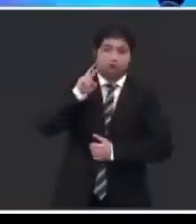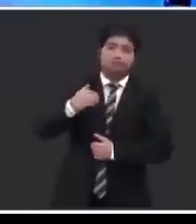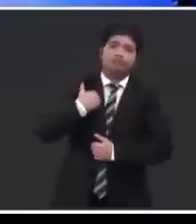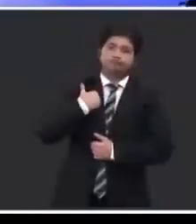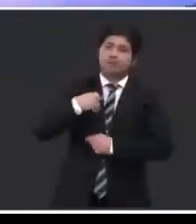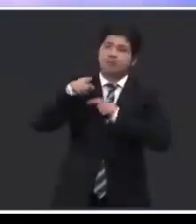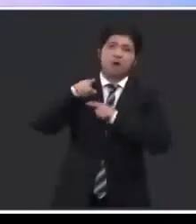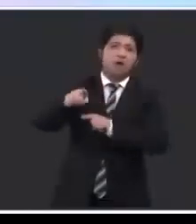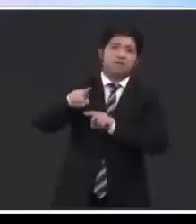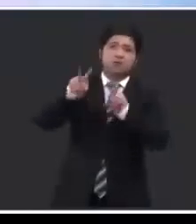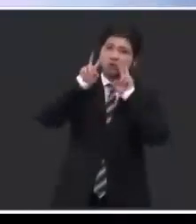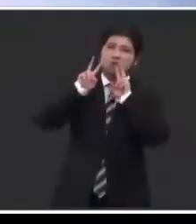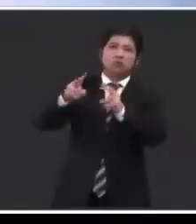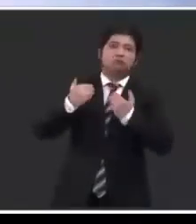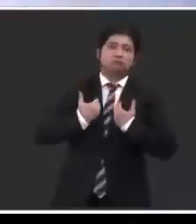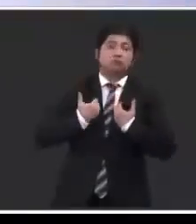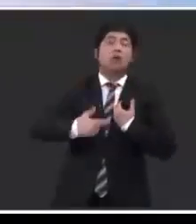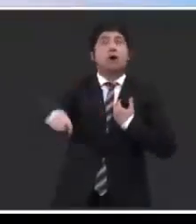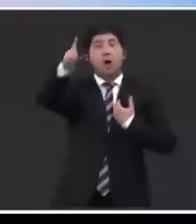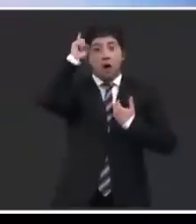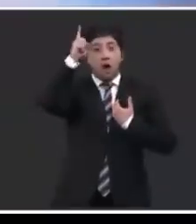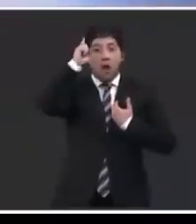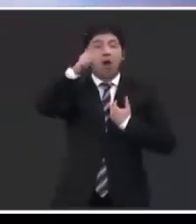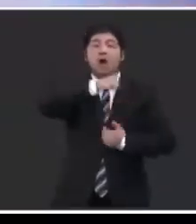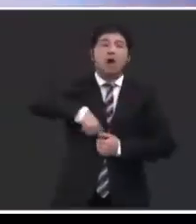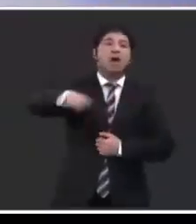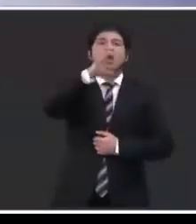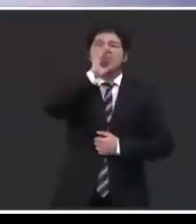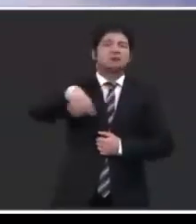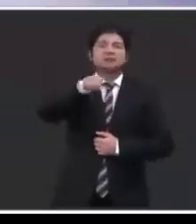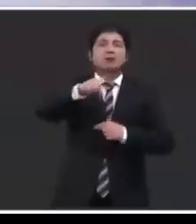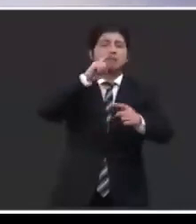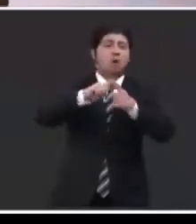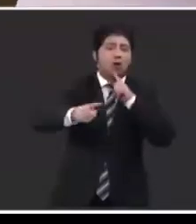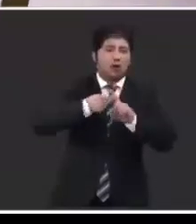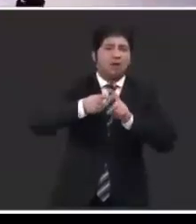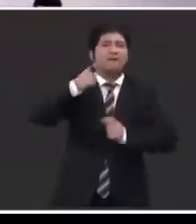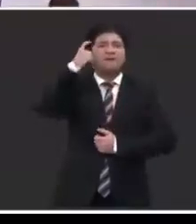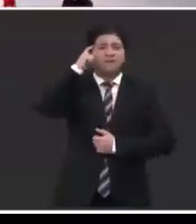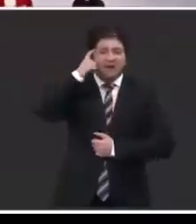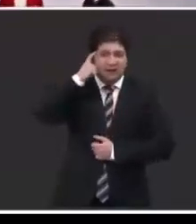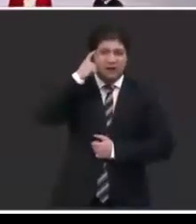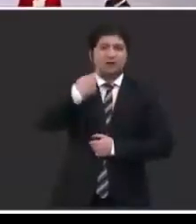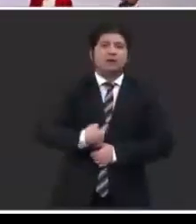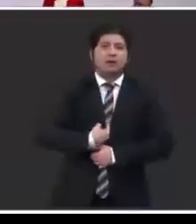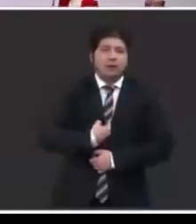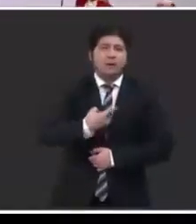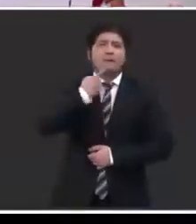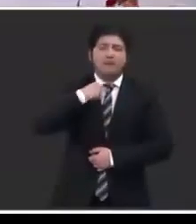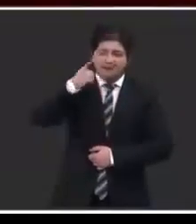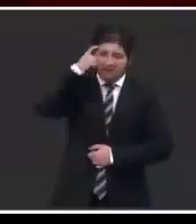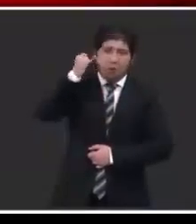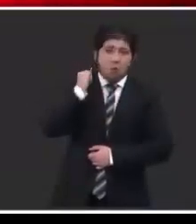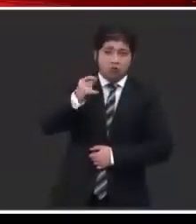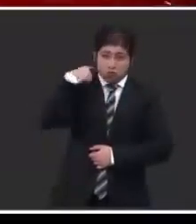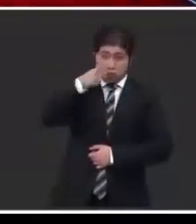takip ediyoruz Rabbim hiç kimseyi siyasi ideolojik ve nefsi bağnazlığı